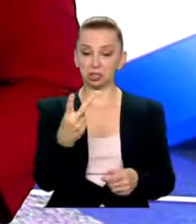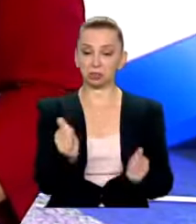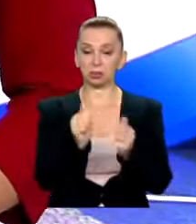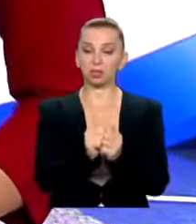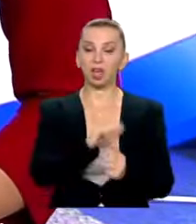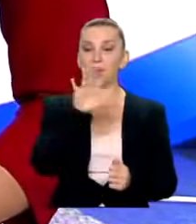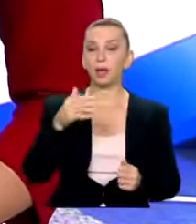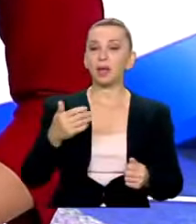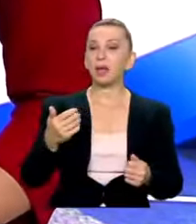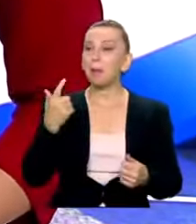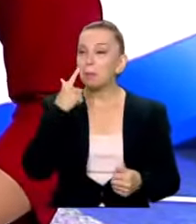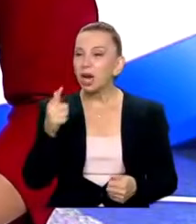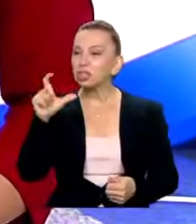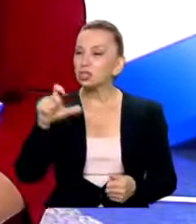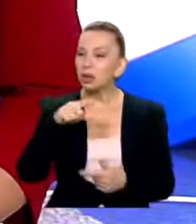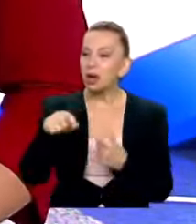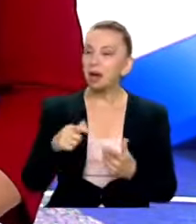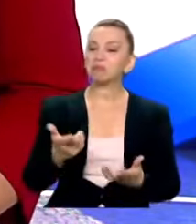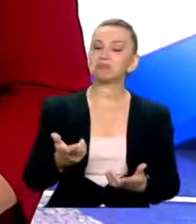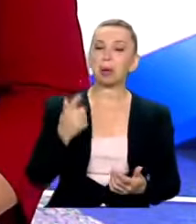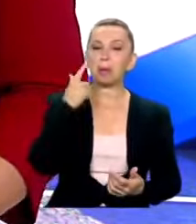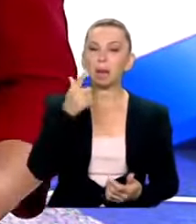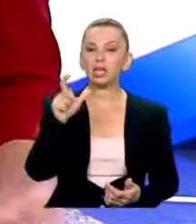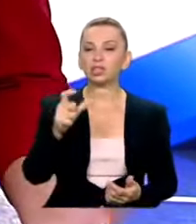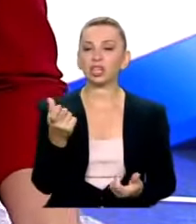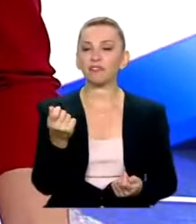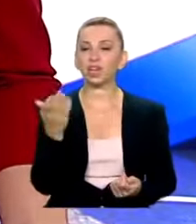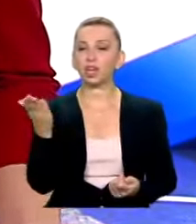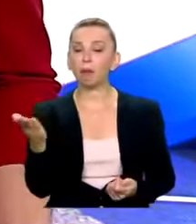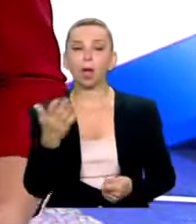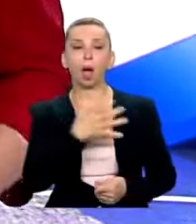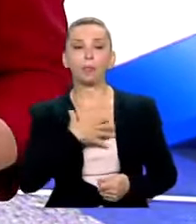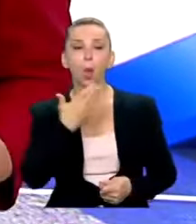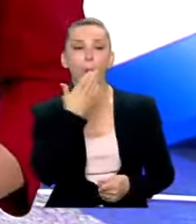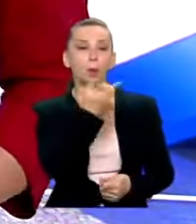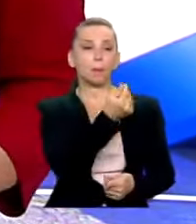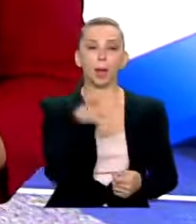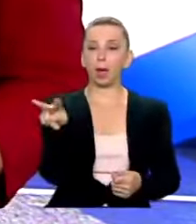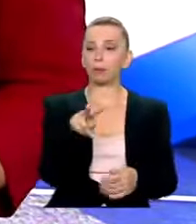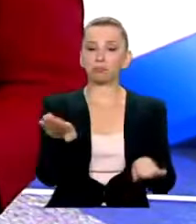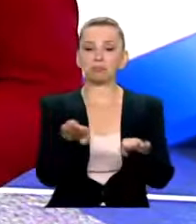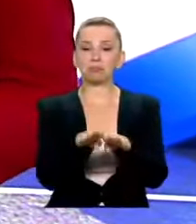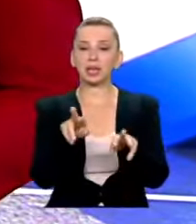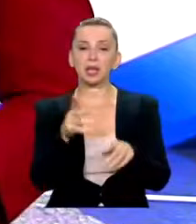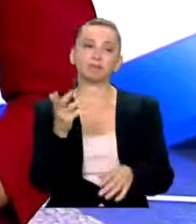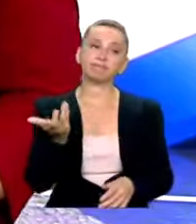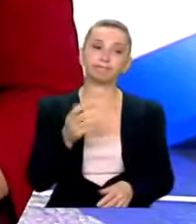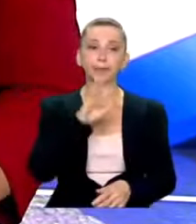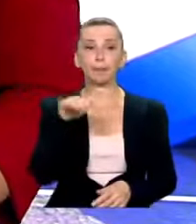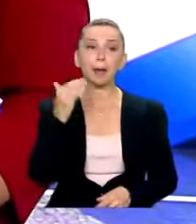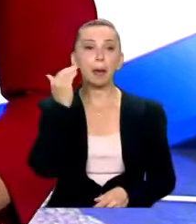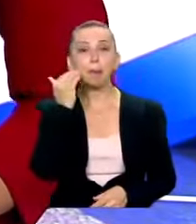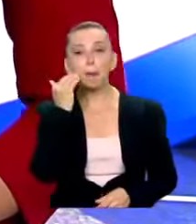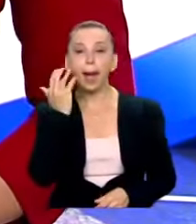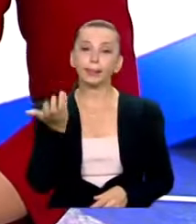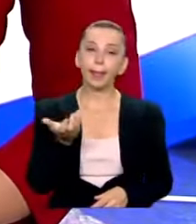babalar orada da umduğunu bulamadı. Çünkü bakıcı fiyatları da anaokulla yarışır halde. Son çare babaanne ve dedeler olacak